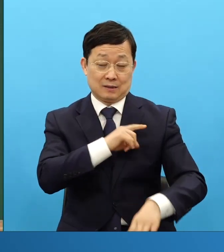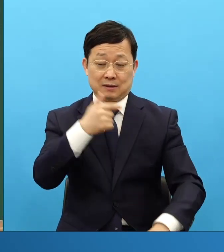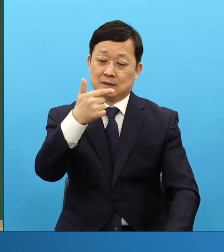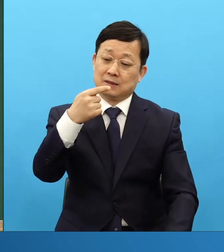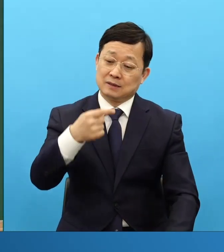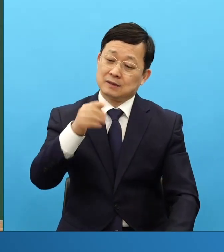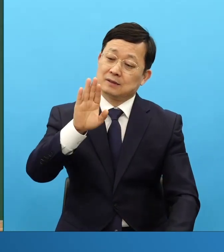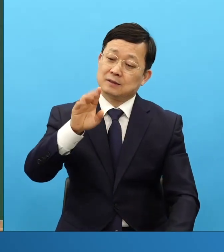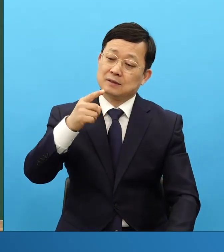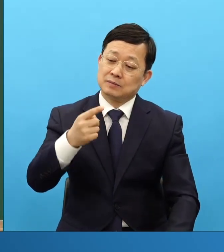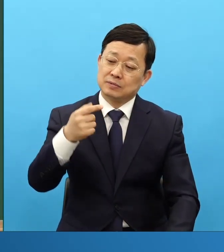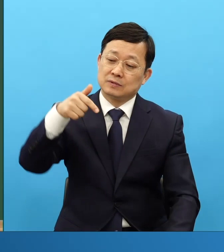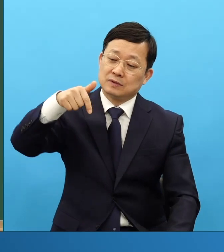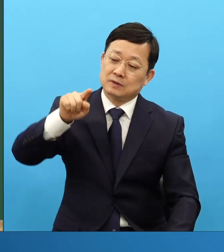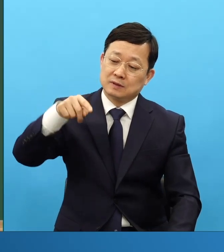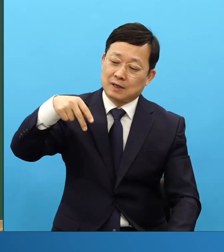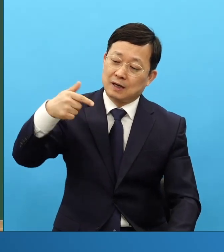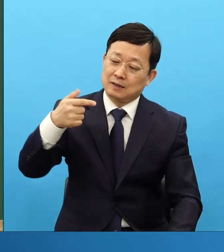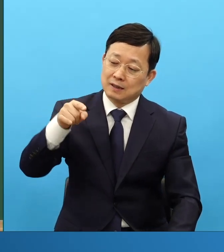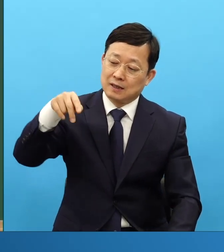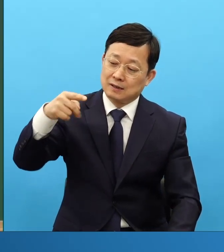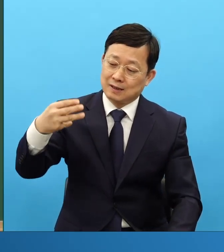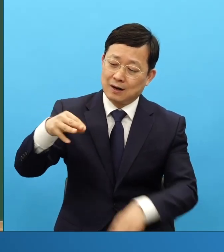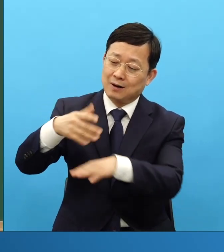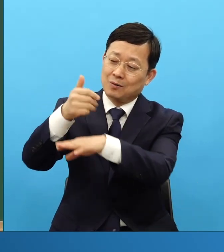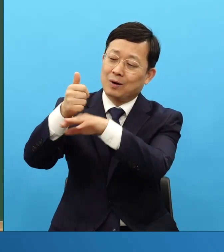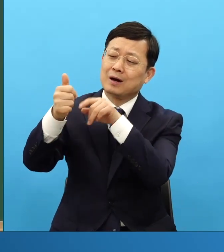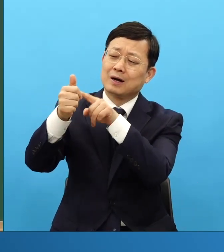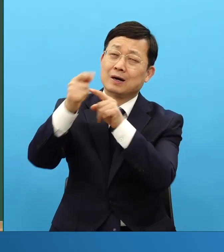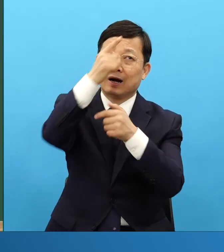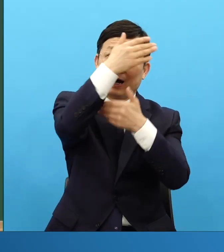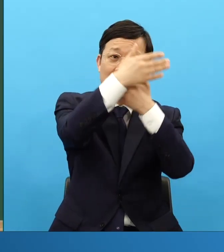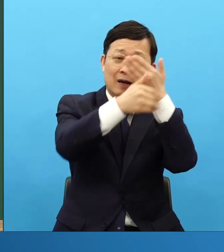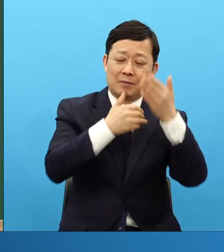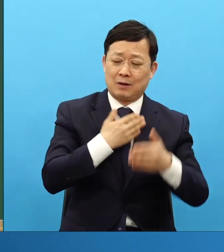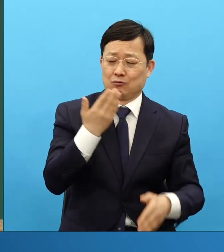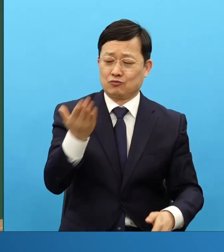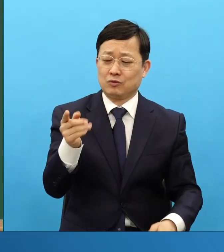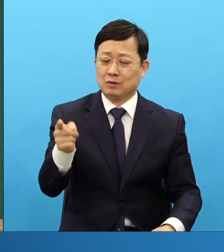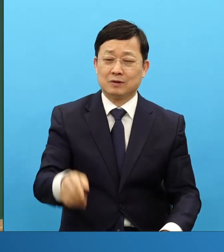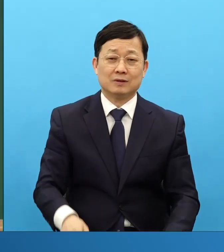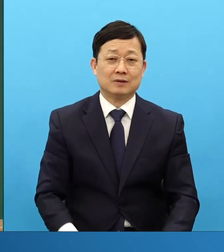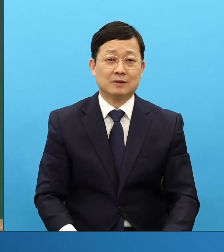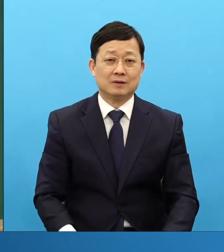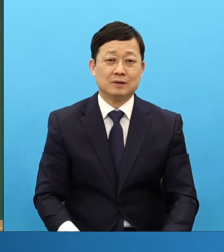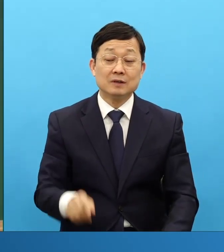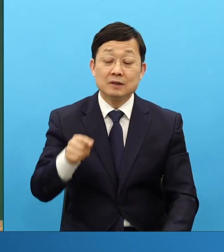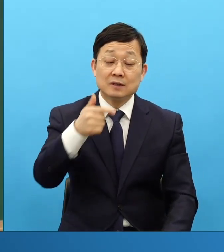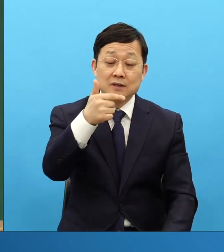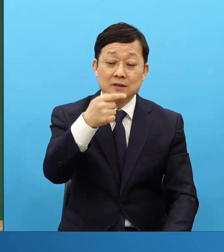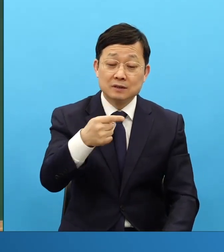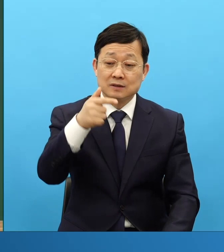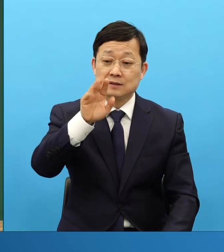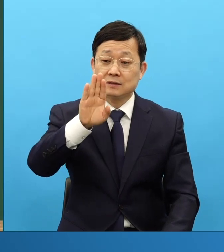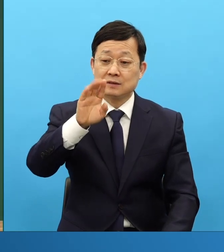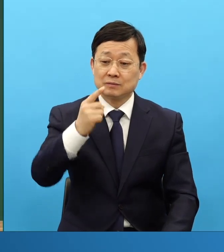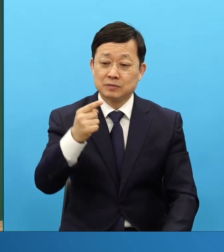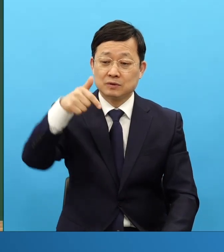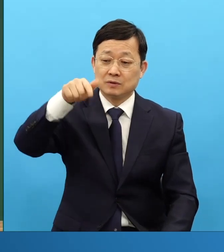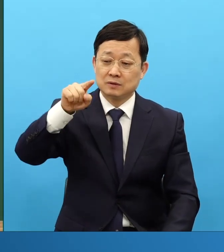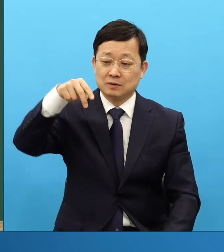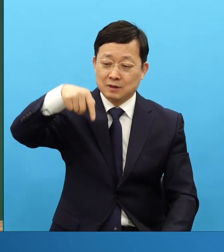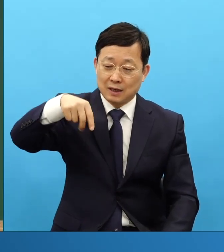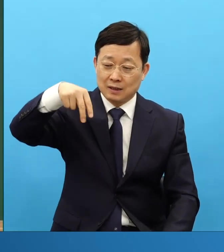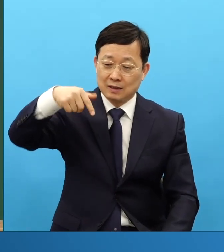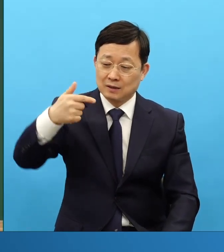gave the answer to King Nebuchadnezzar. 왜 느부갓네살입니까? Why was it Nebuchadnezzar? 느부갓네살에 답을 줘야만 세계복음화가 돼요. That they had to give the